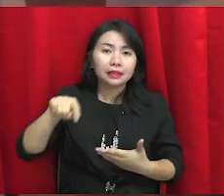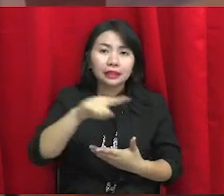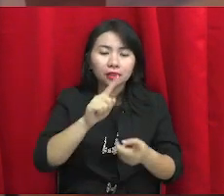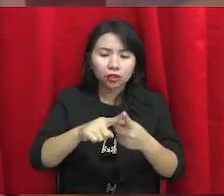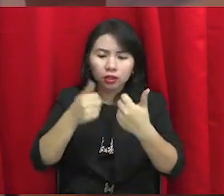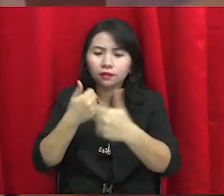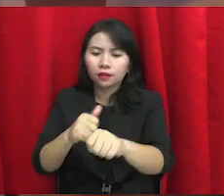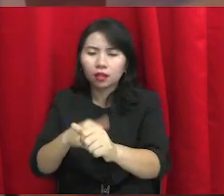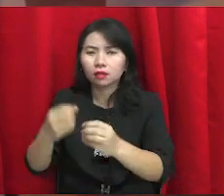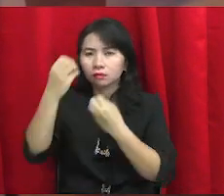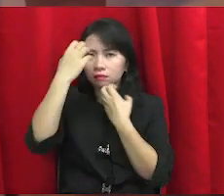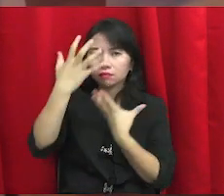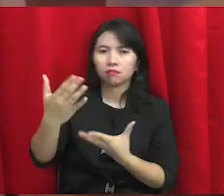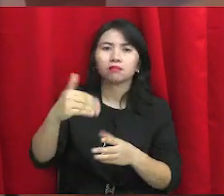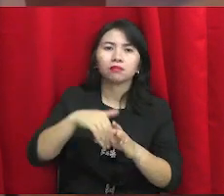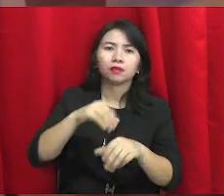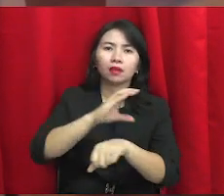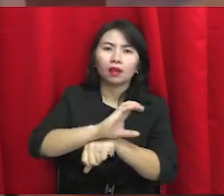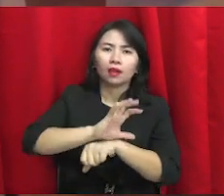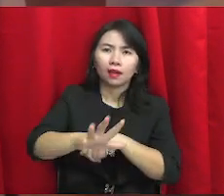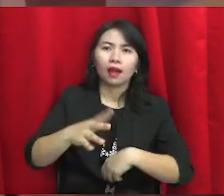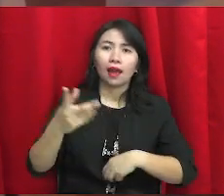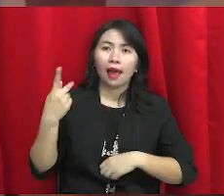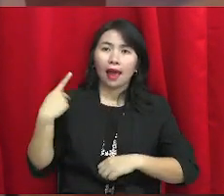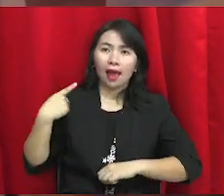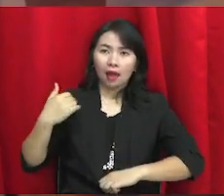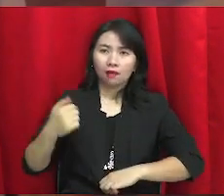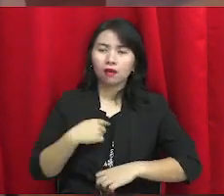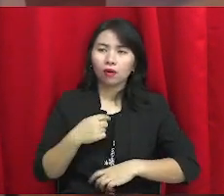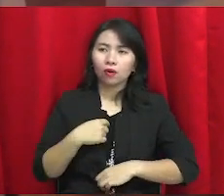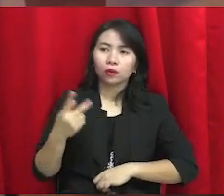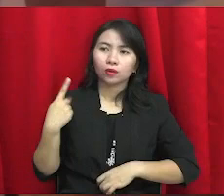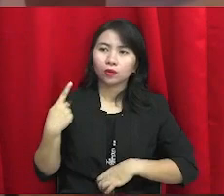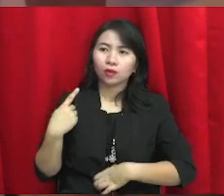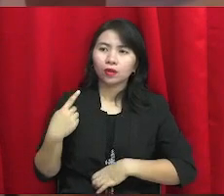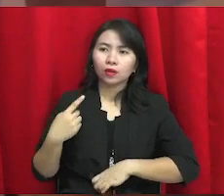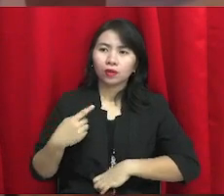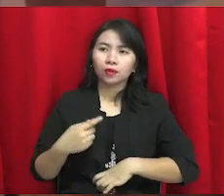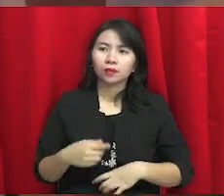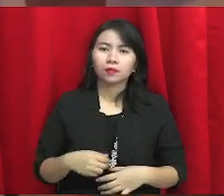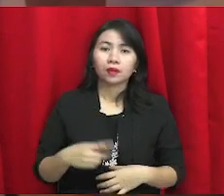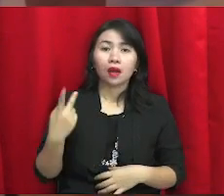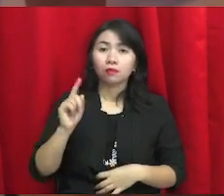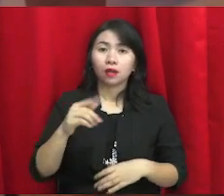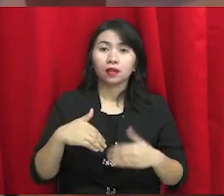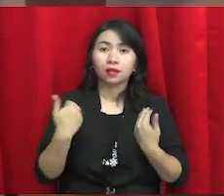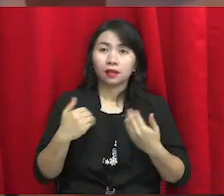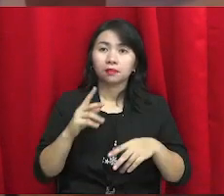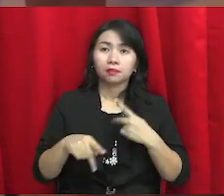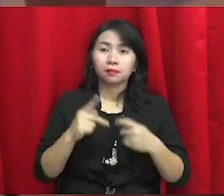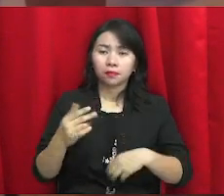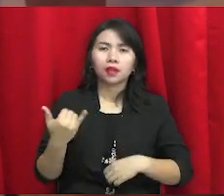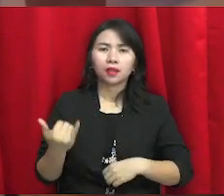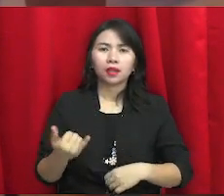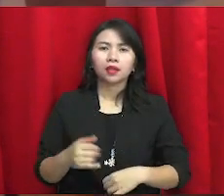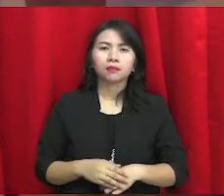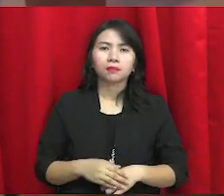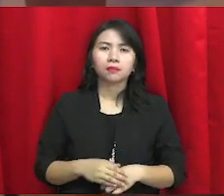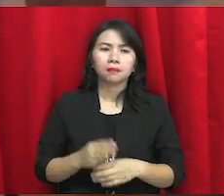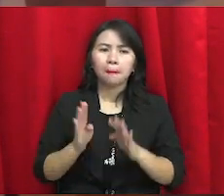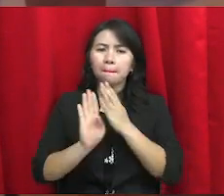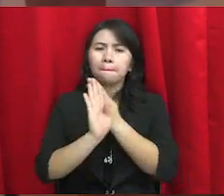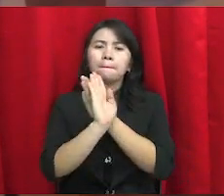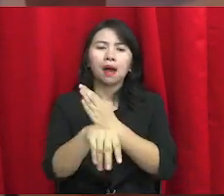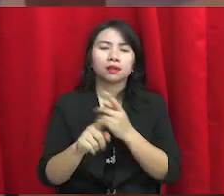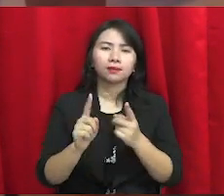council. At Sir Joe, meron nga akong isang kabataan na pinagsabihan, back to basic, be secured sa